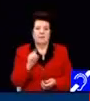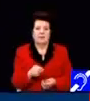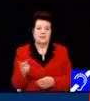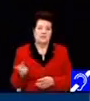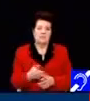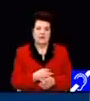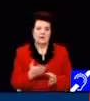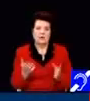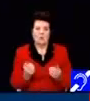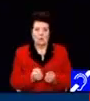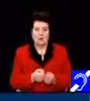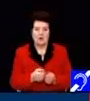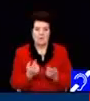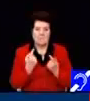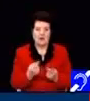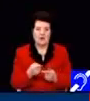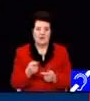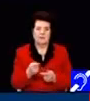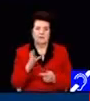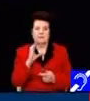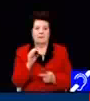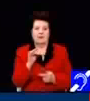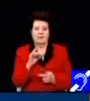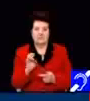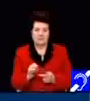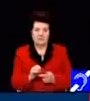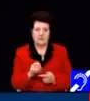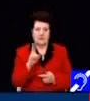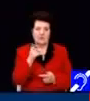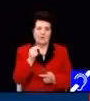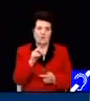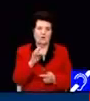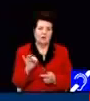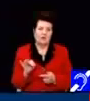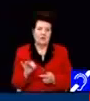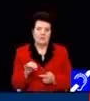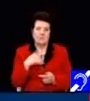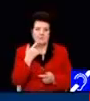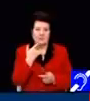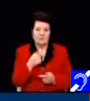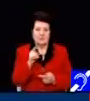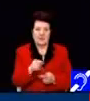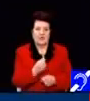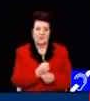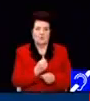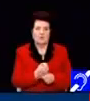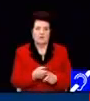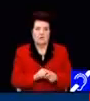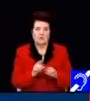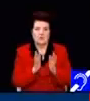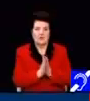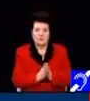fără a avea mari aspirații sau fără a avea mari orgolii, mai bine spus, ei au făcut munca care s-a